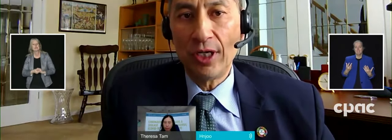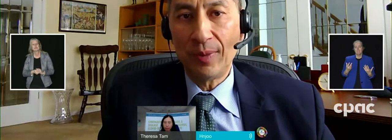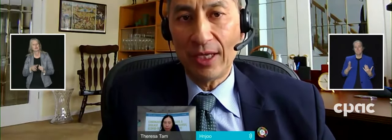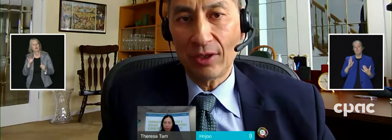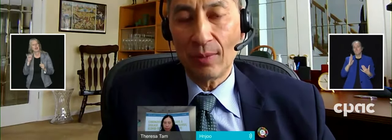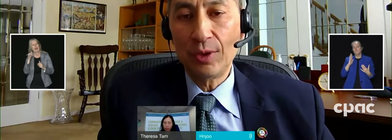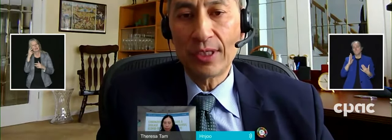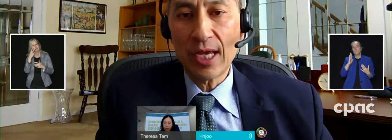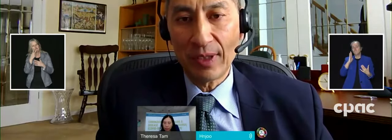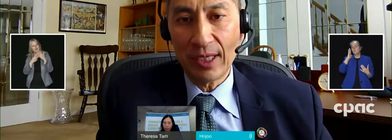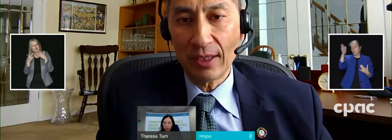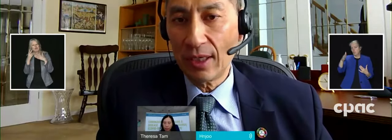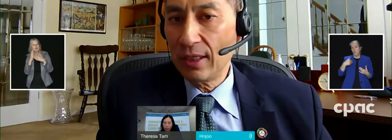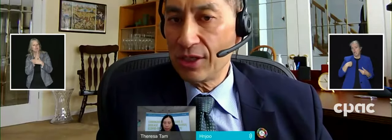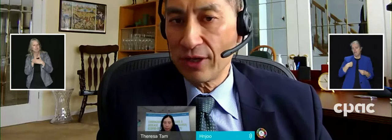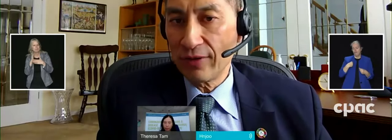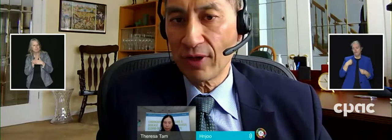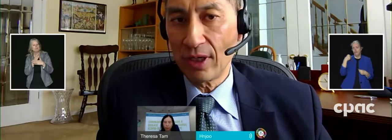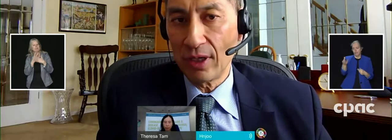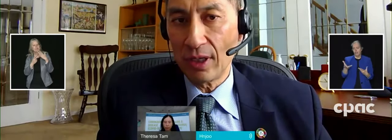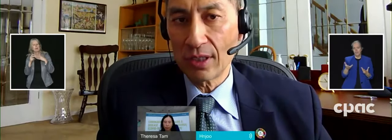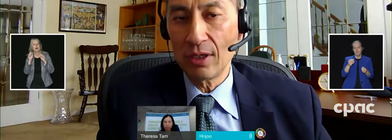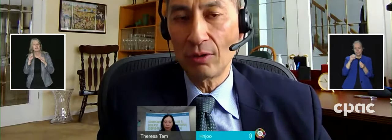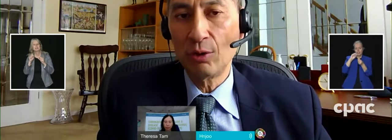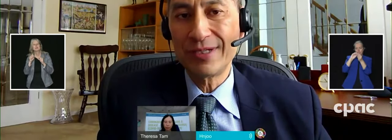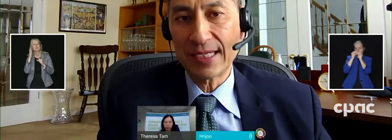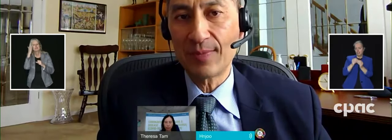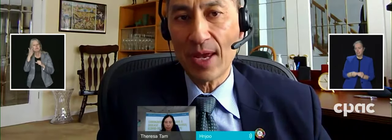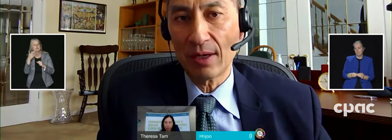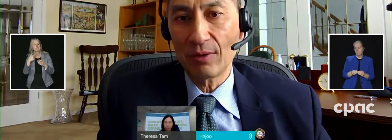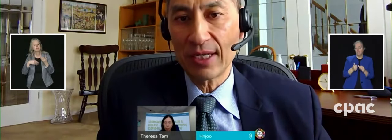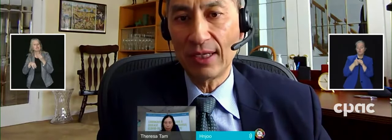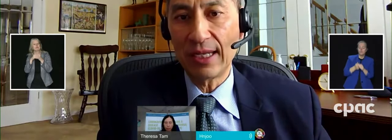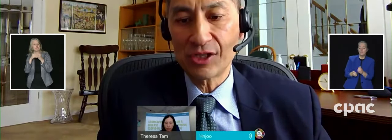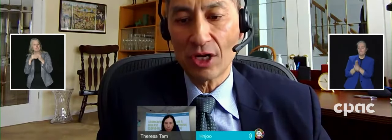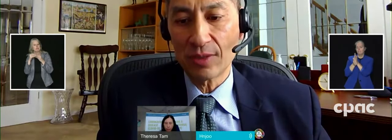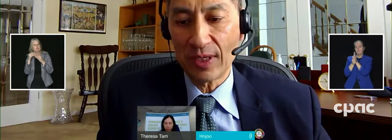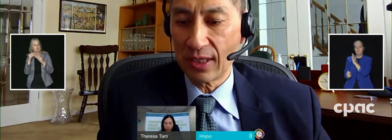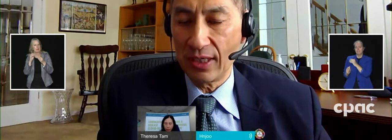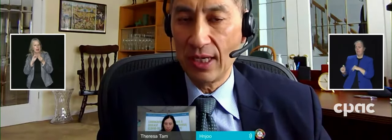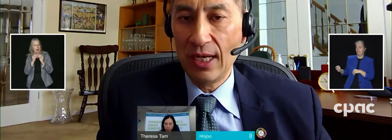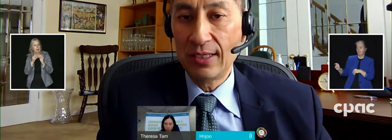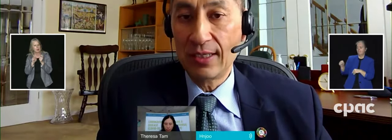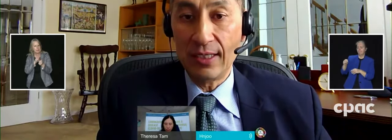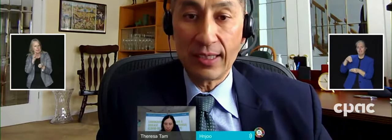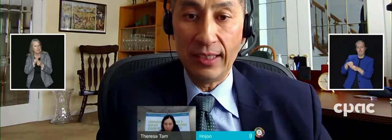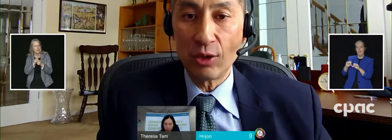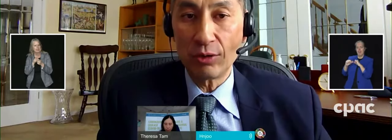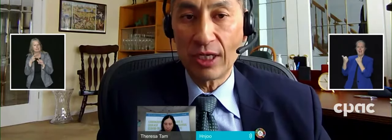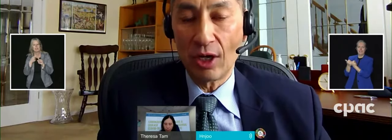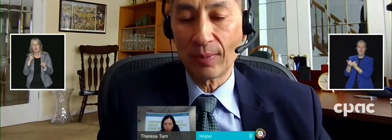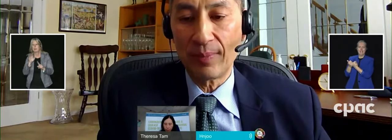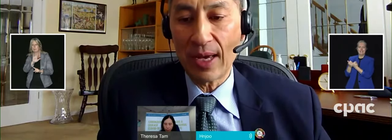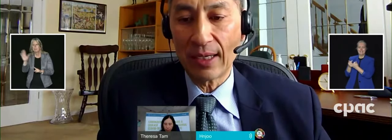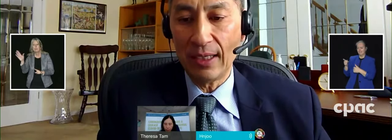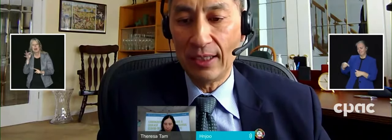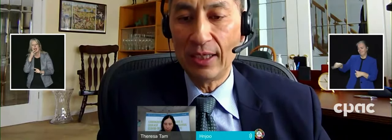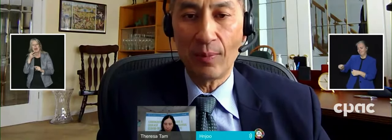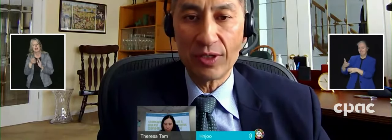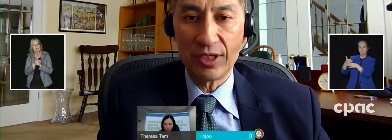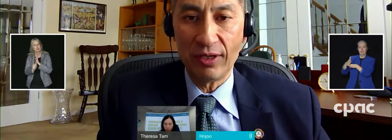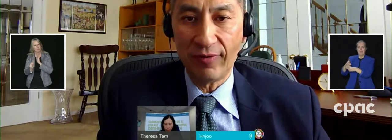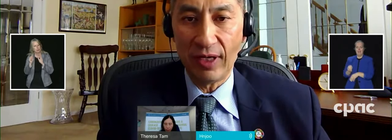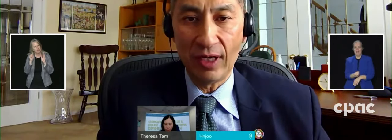vous donner peut-être plus tard des chiffres selon nos experts au sein de l'agence, parce que c'est les autres qui ont préparé